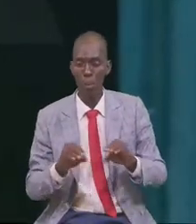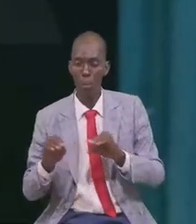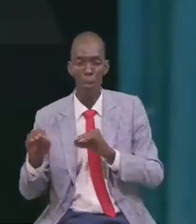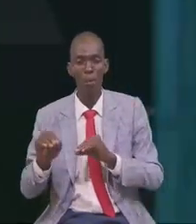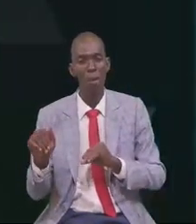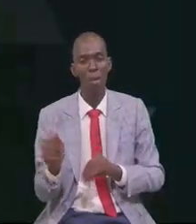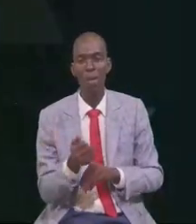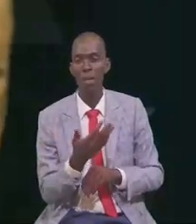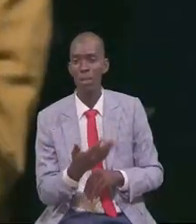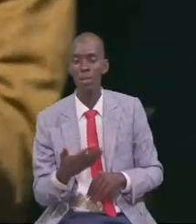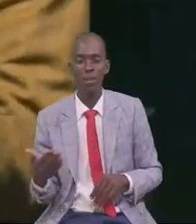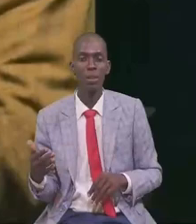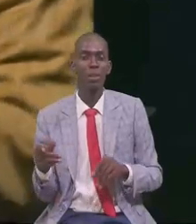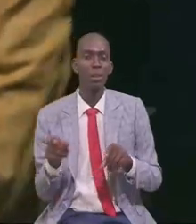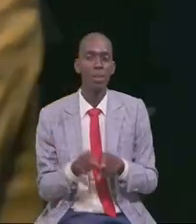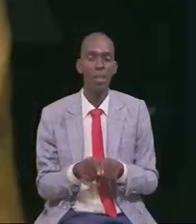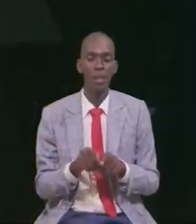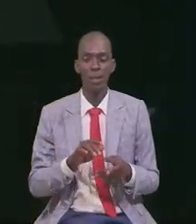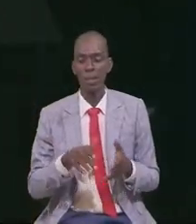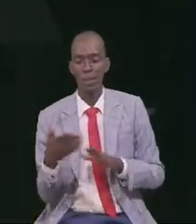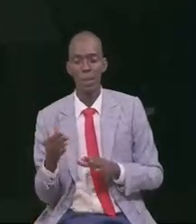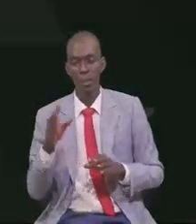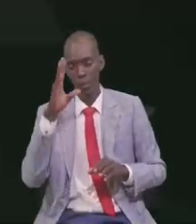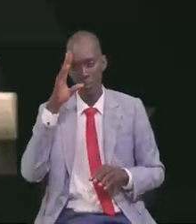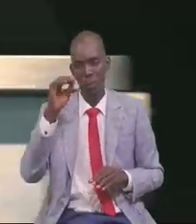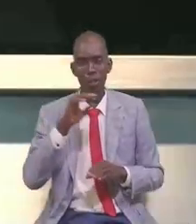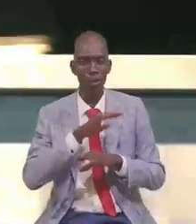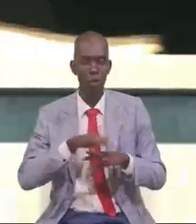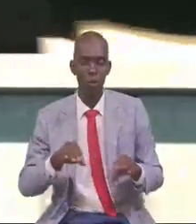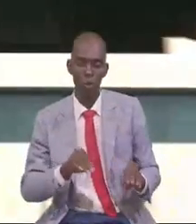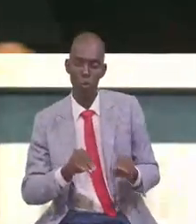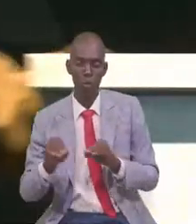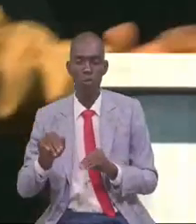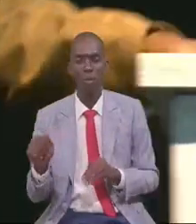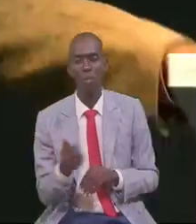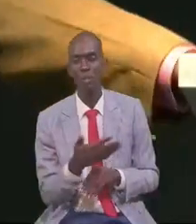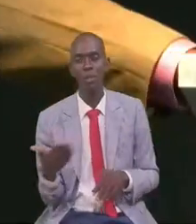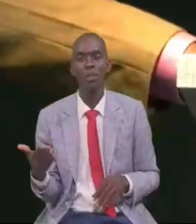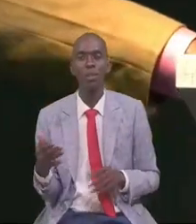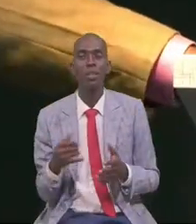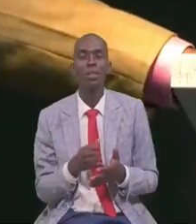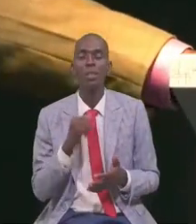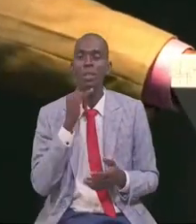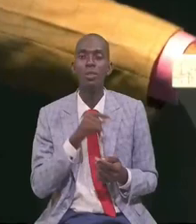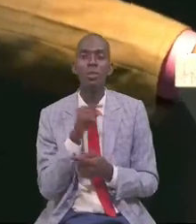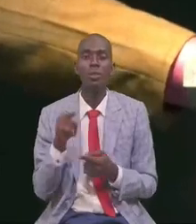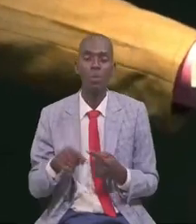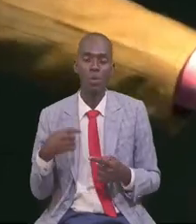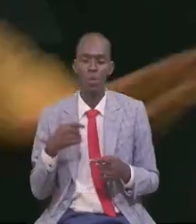tout. Comme les hommes morts ne peuvent rien bouger. C'est lorsque nous mettons la foi en